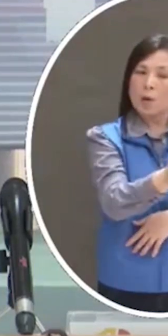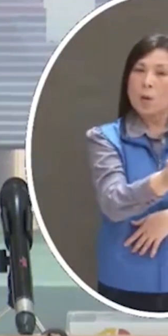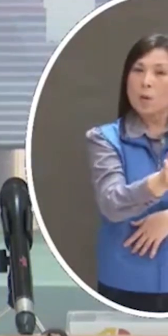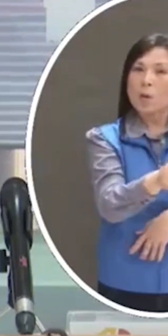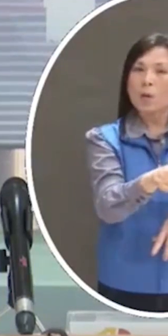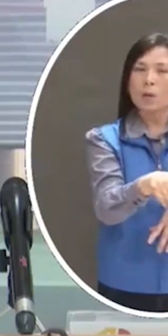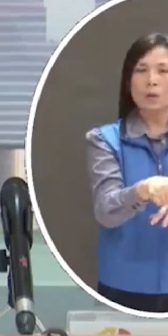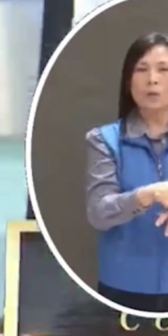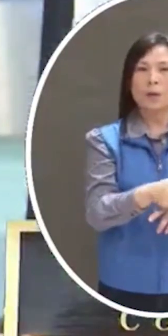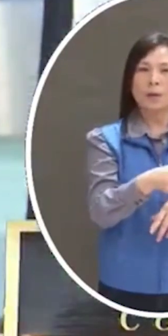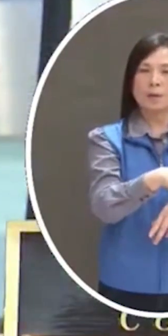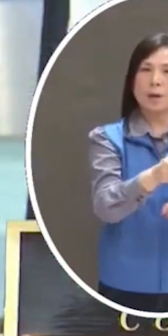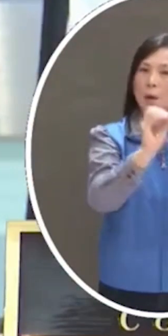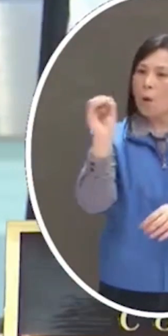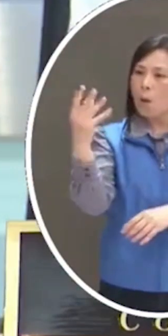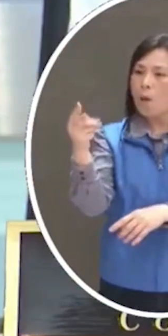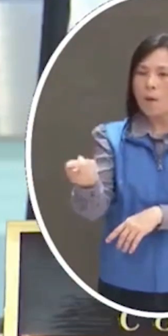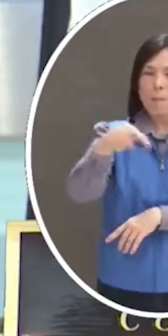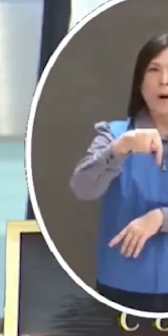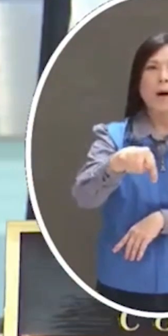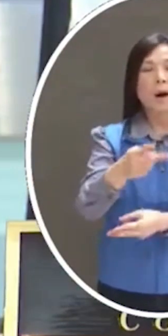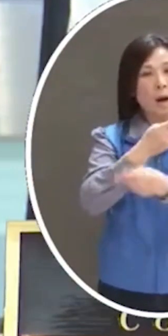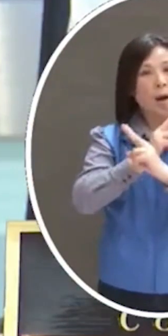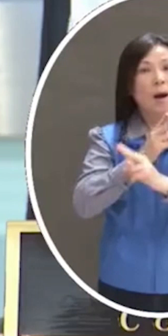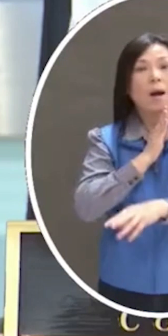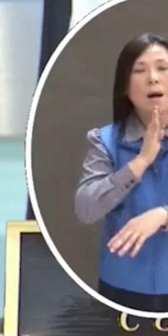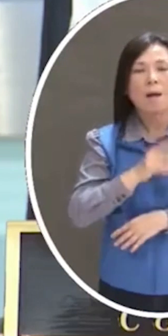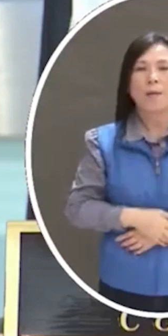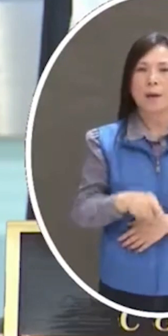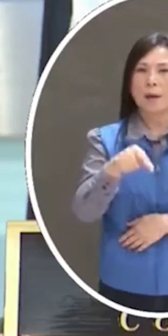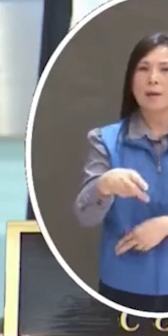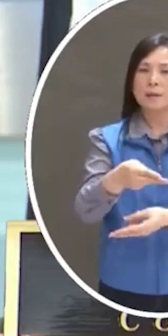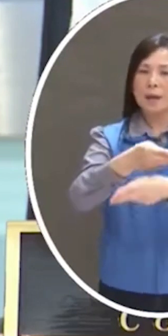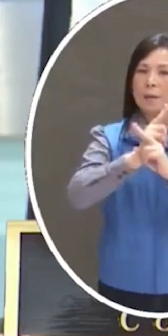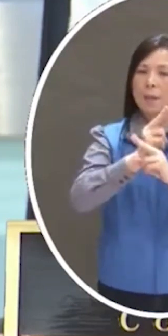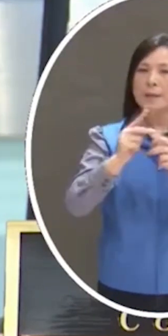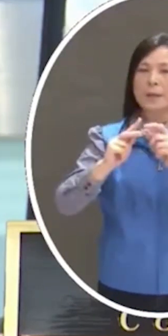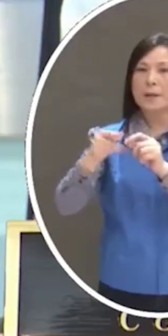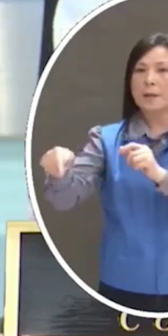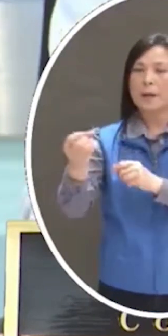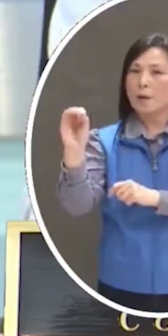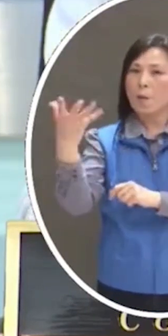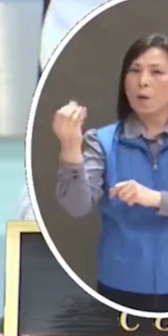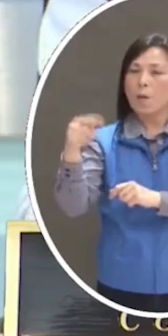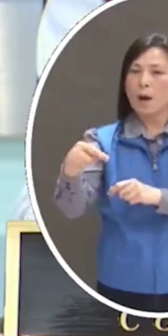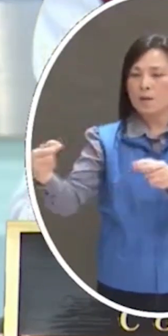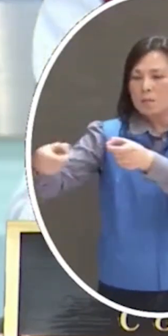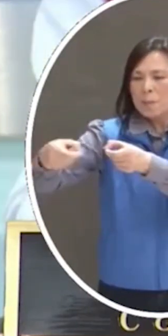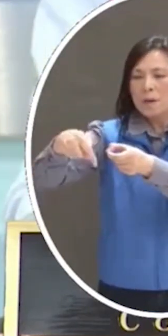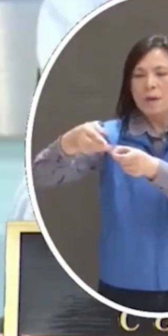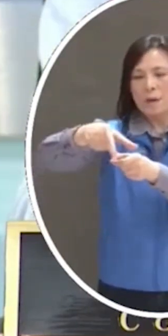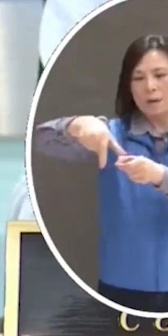华过来就是板桥，而且集中在板桥跟万华最接近的前面这个区块里